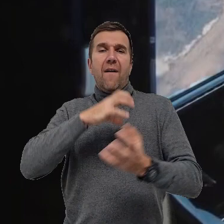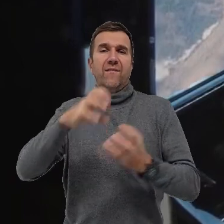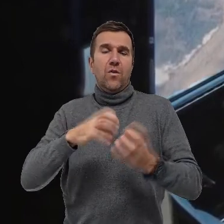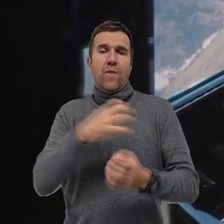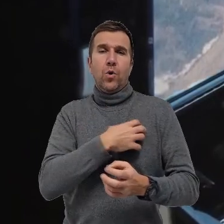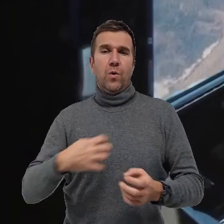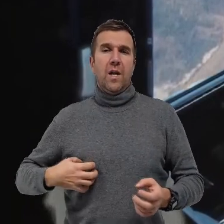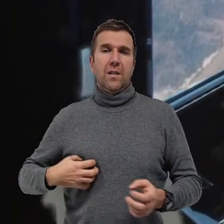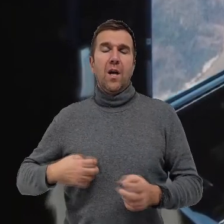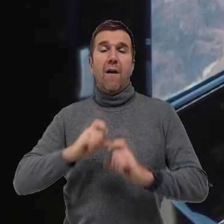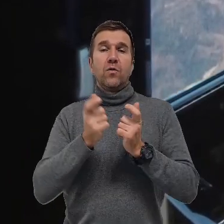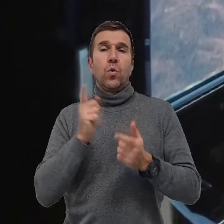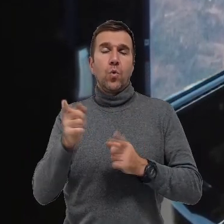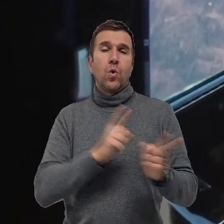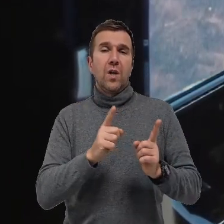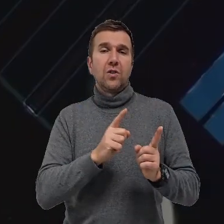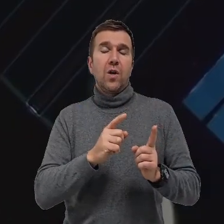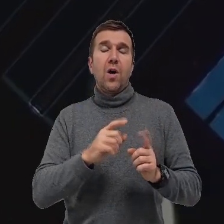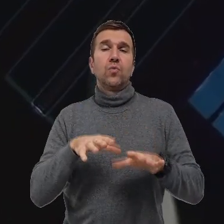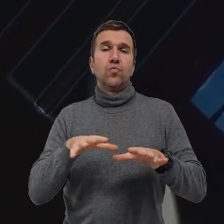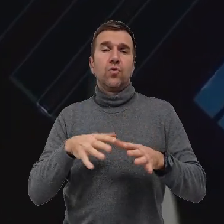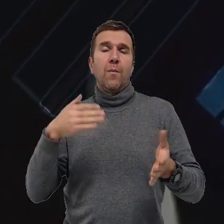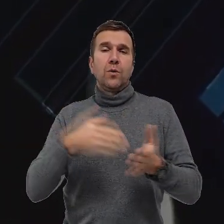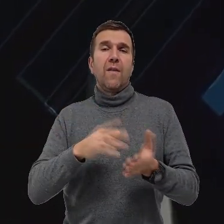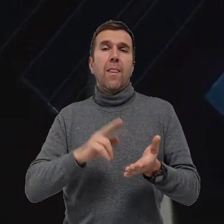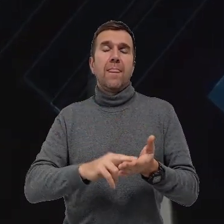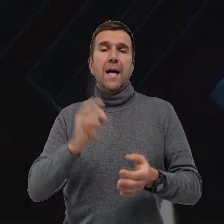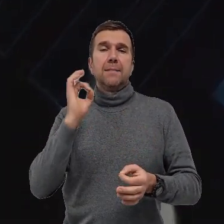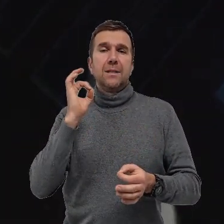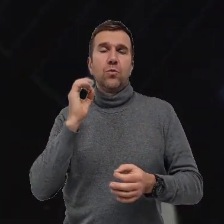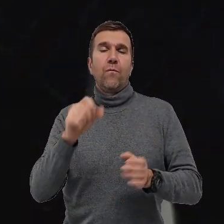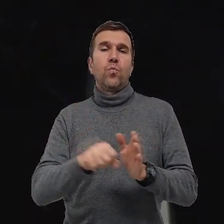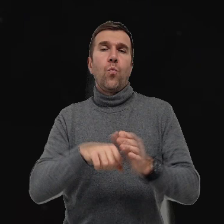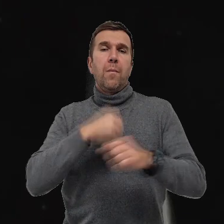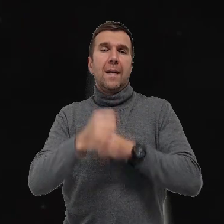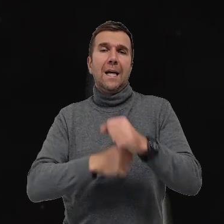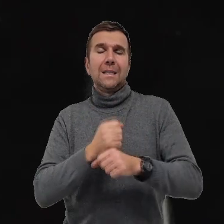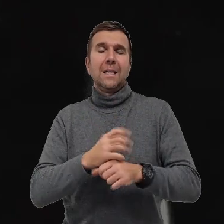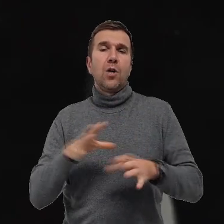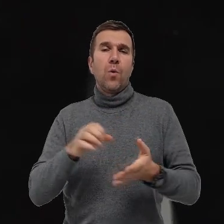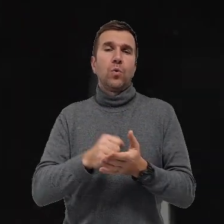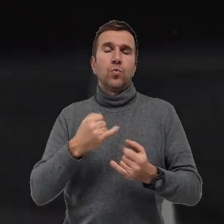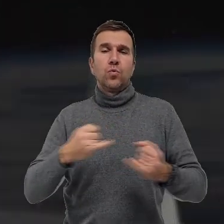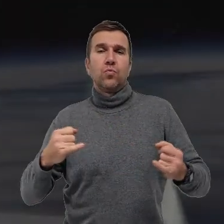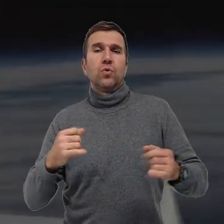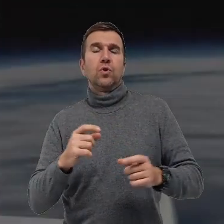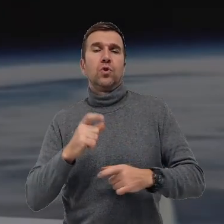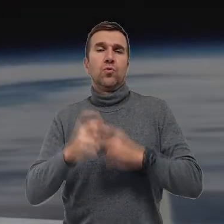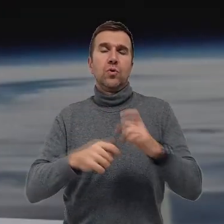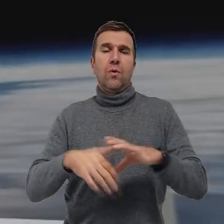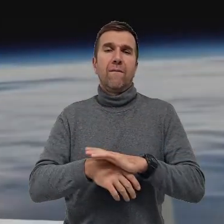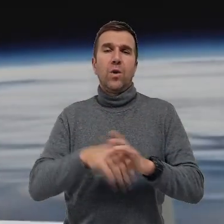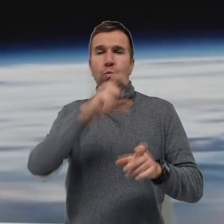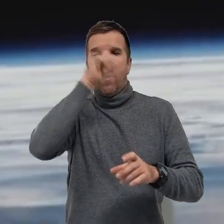gospodarki. Wszystko to oznacza rosnące zapotrzebowanie na specjalistów zajmujących się różnymi aspektami